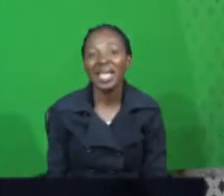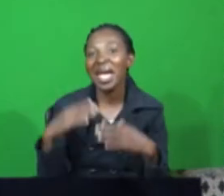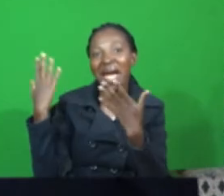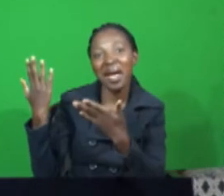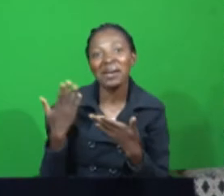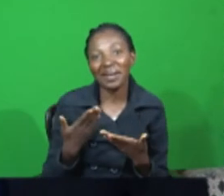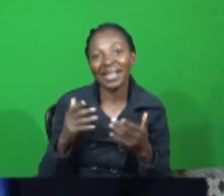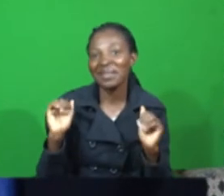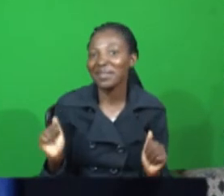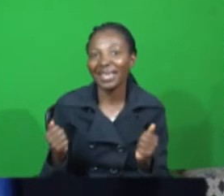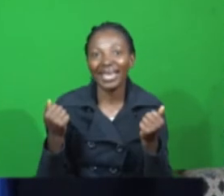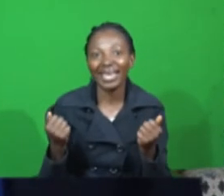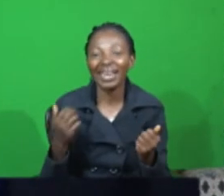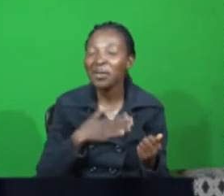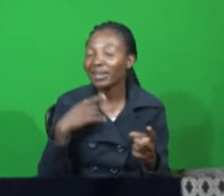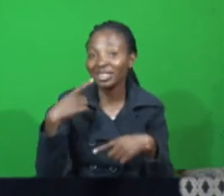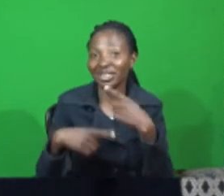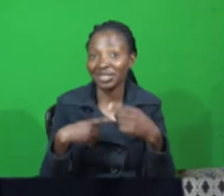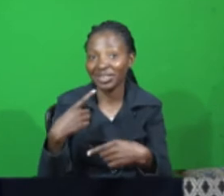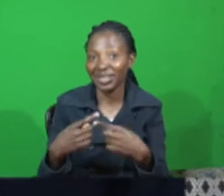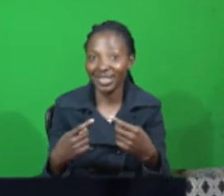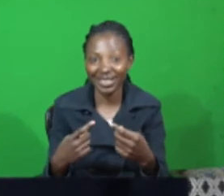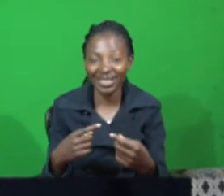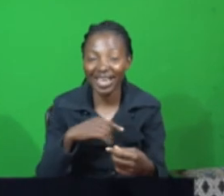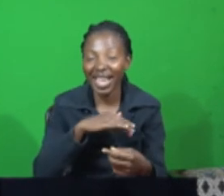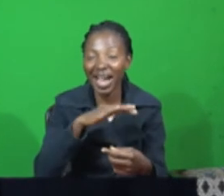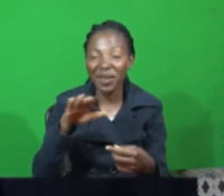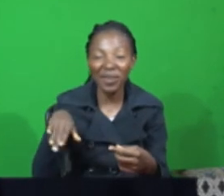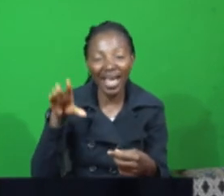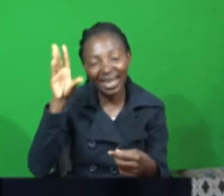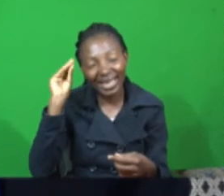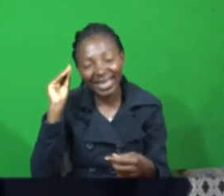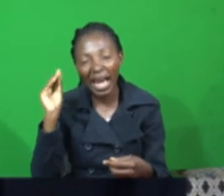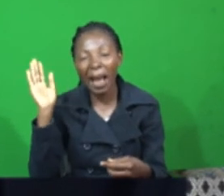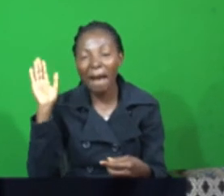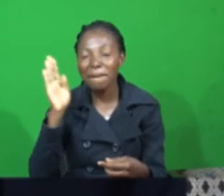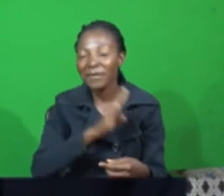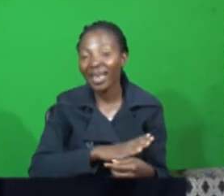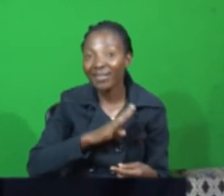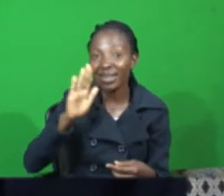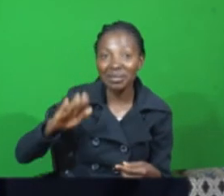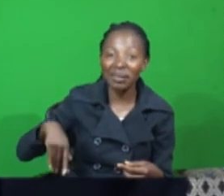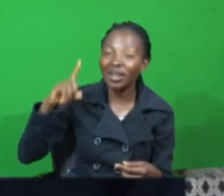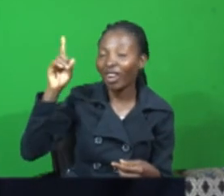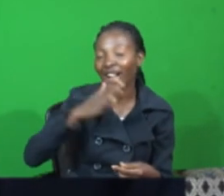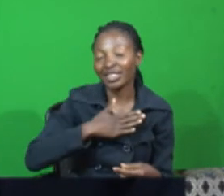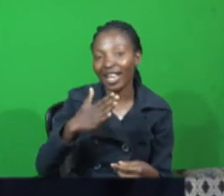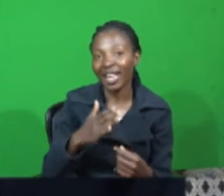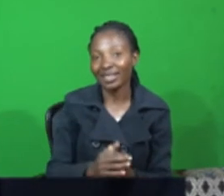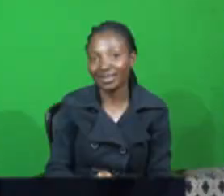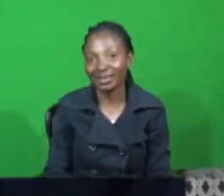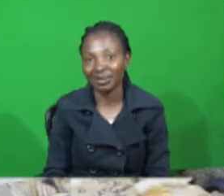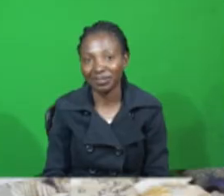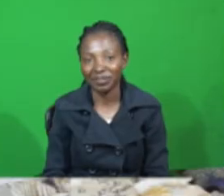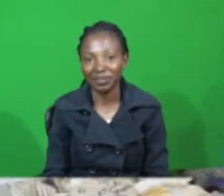Tino mchingamiza ya watiriri. Regaite ndere mberi. Tiri murukuro edu hunu wakafumuka hunu wengwa na mwari.